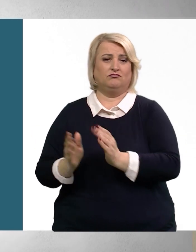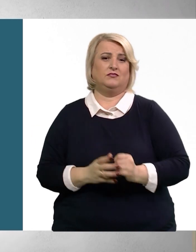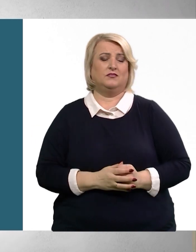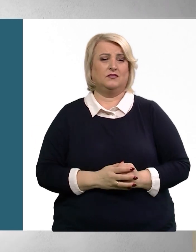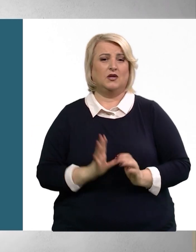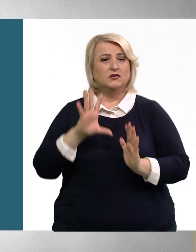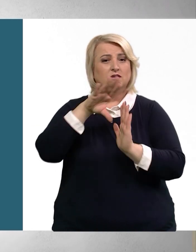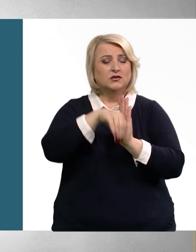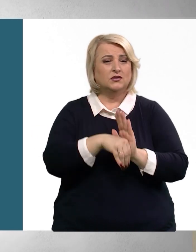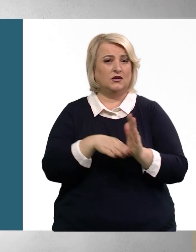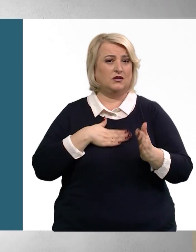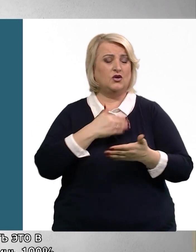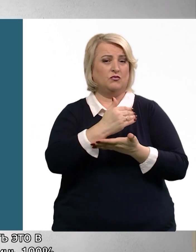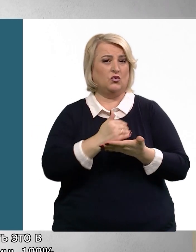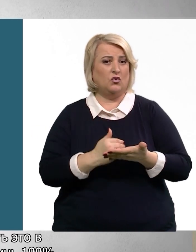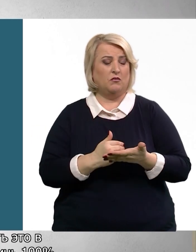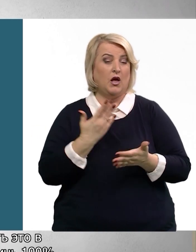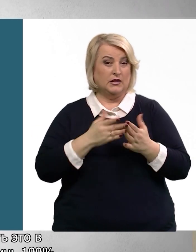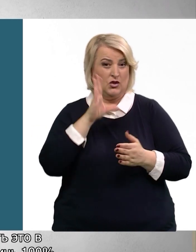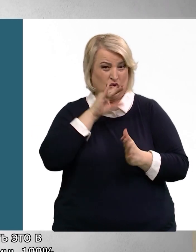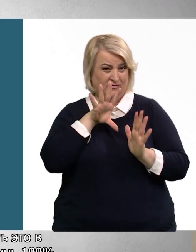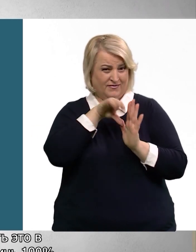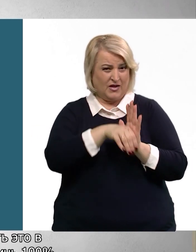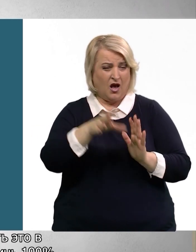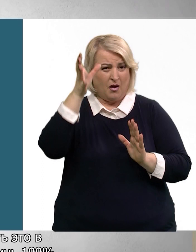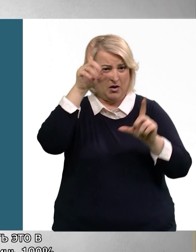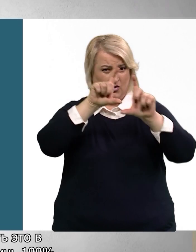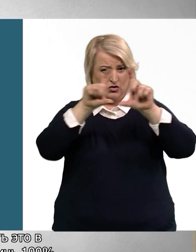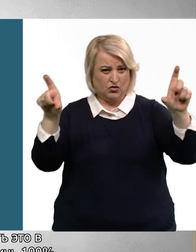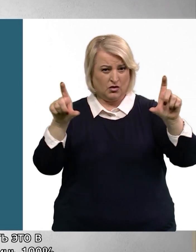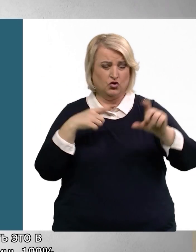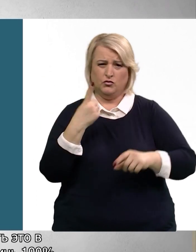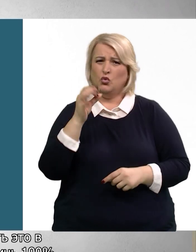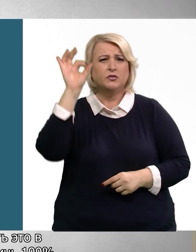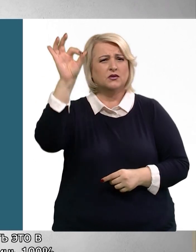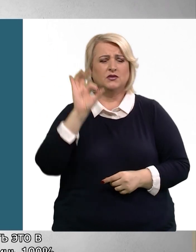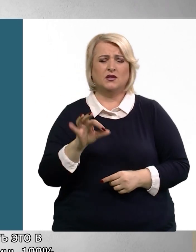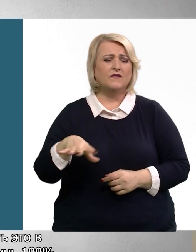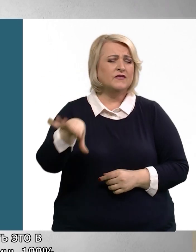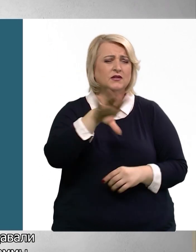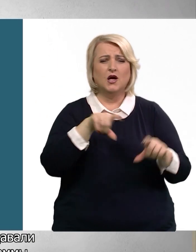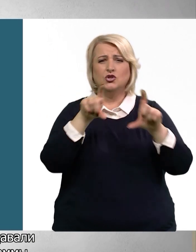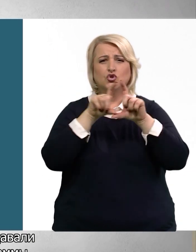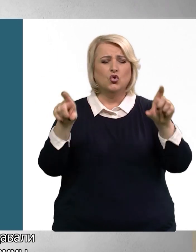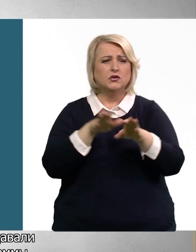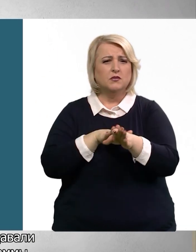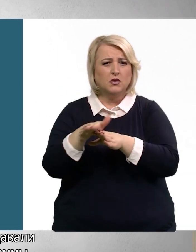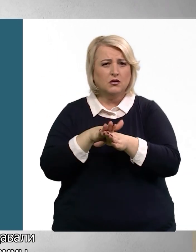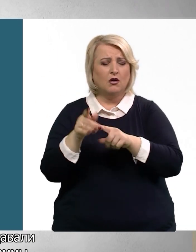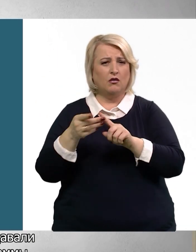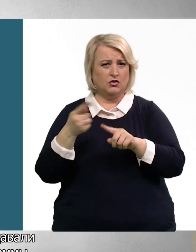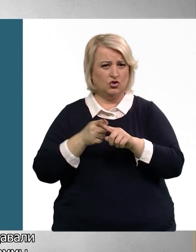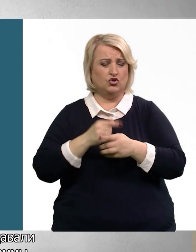punem în sistem, că dacă reușim să le băgăm în sistemele educaționale, să ajungem la 100% toate școlile